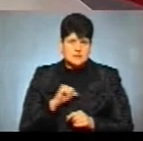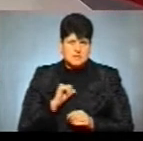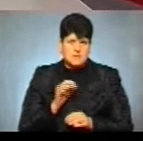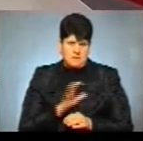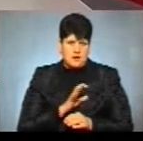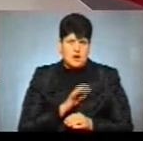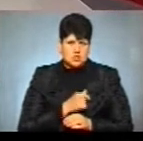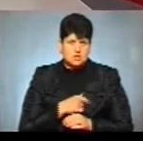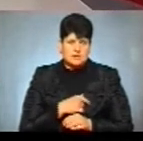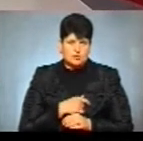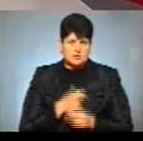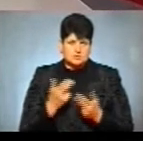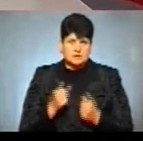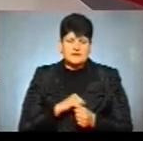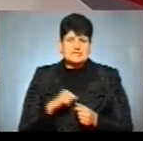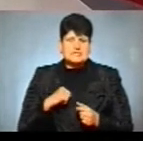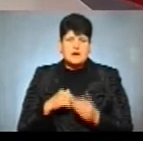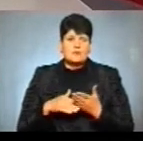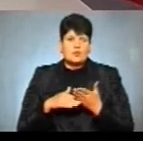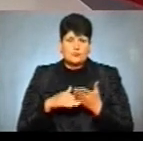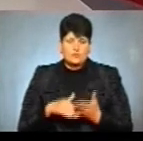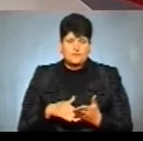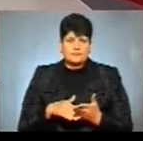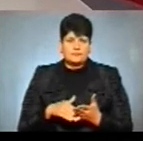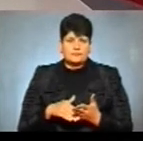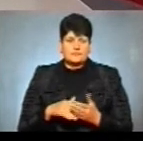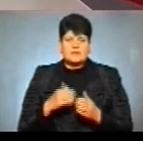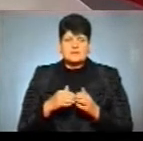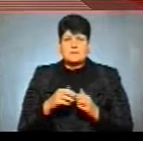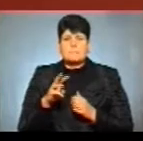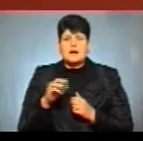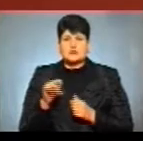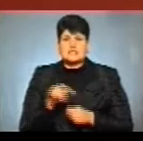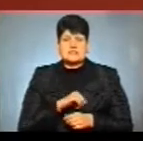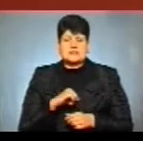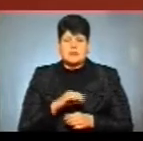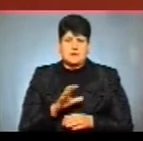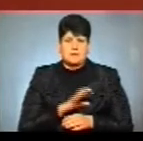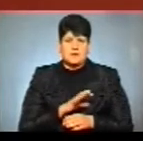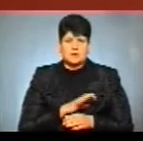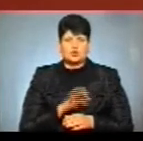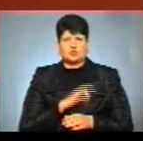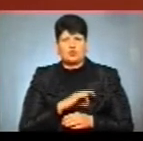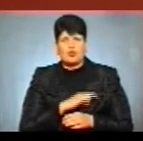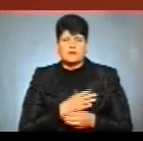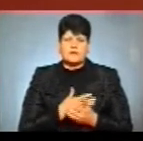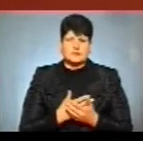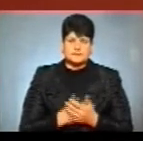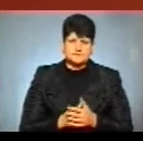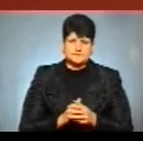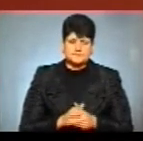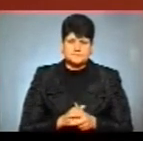депутат, можемо так сказати. Так, він з фракції «Самопоміч», серед мажоритарників він найбагатший і щодо доходів, і щодо